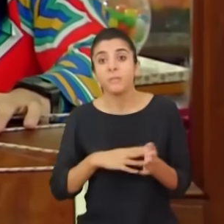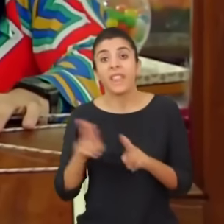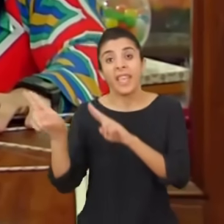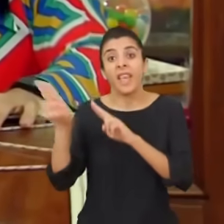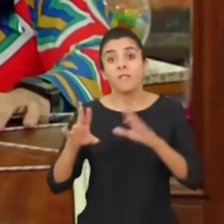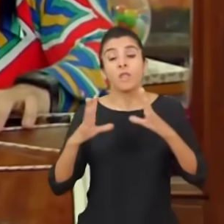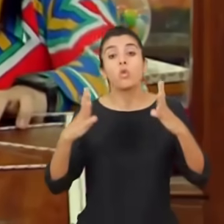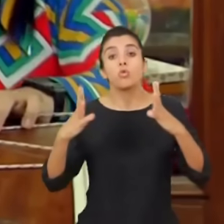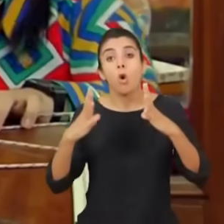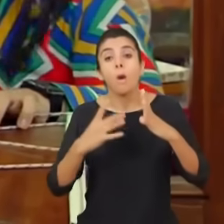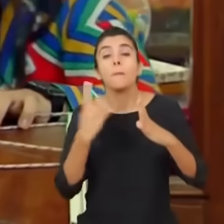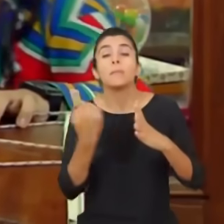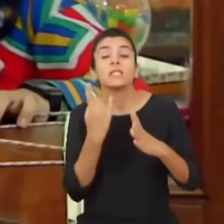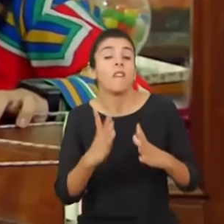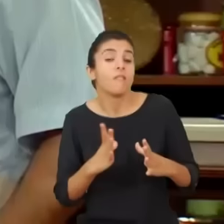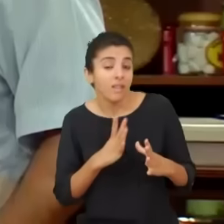İftar topu bir pare.